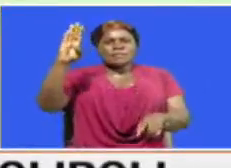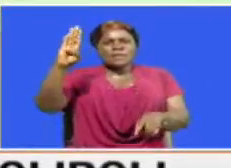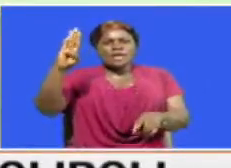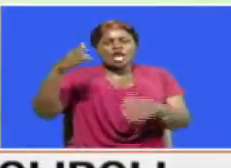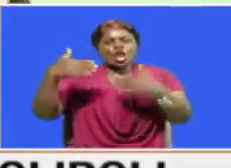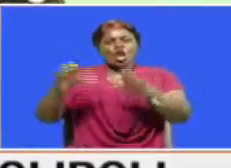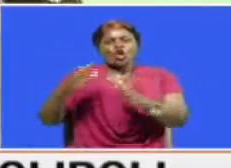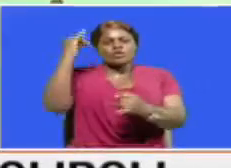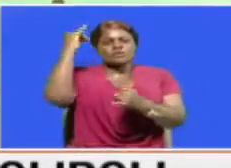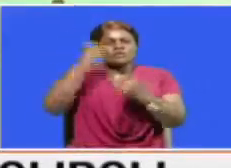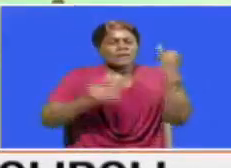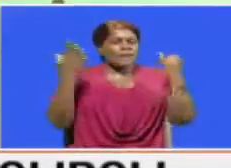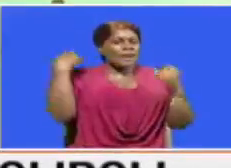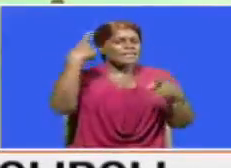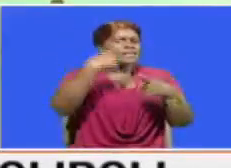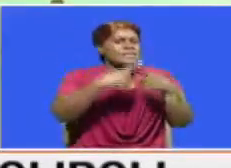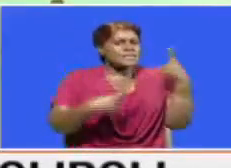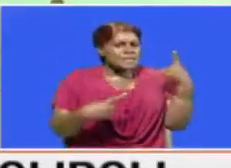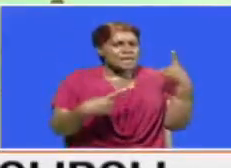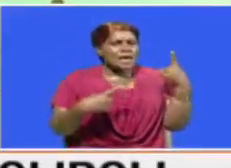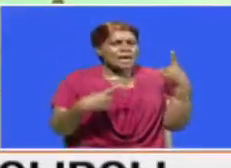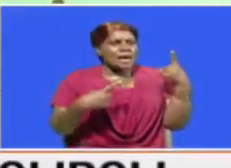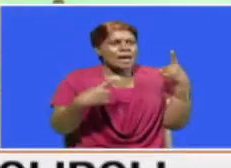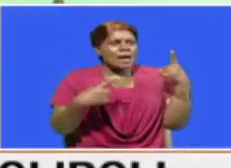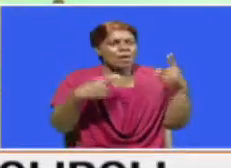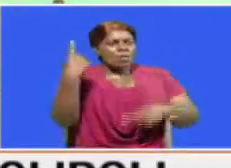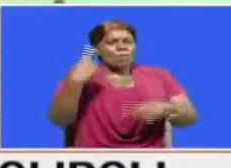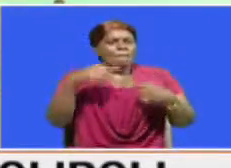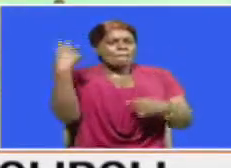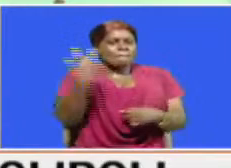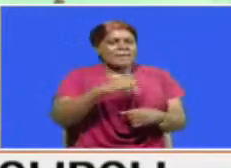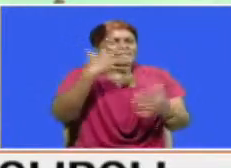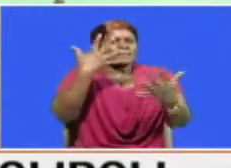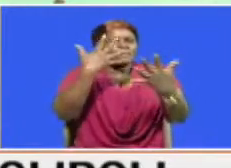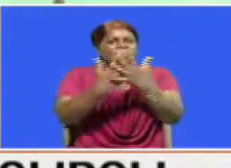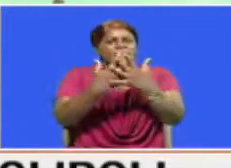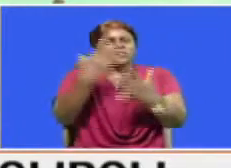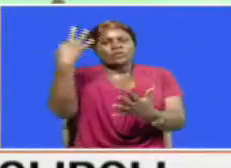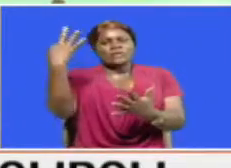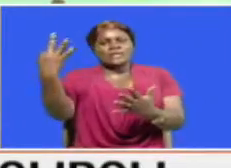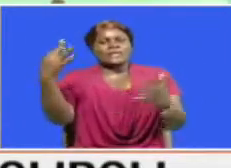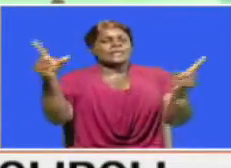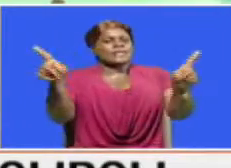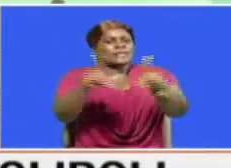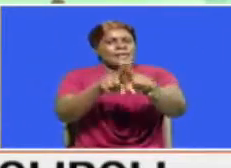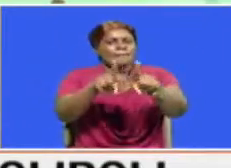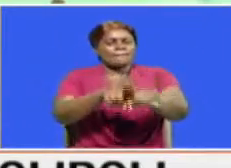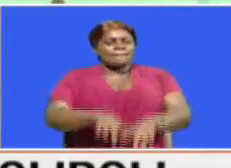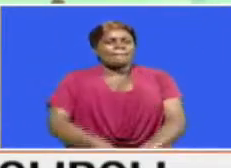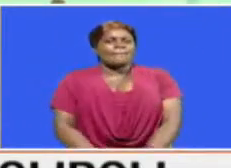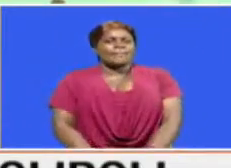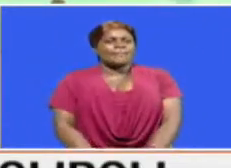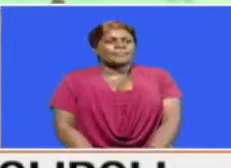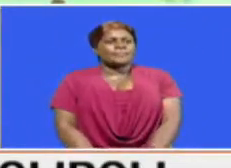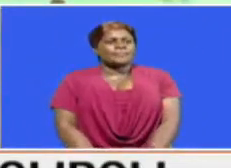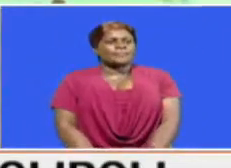katika finali msimu jana waliwanyuka Kenya Prison seti tatu vile vile.